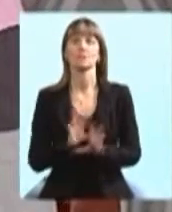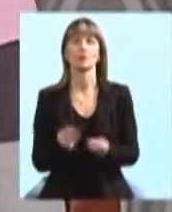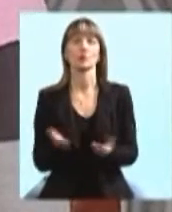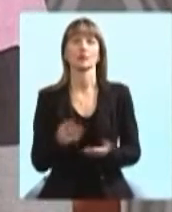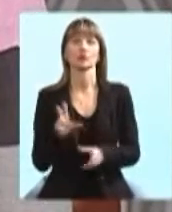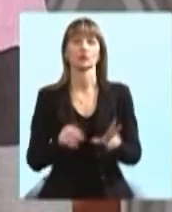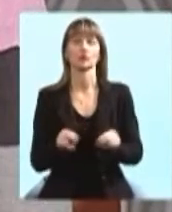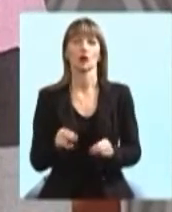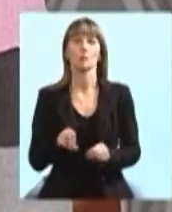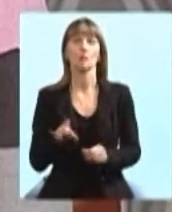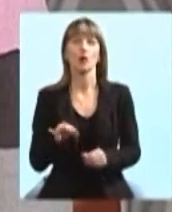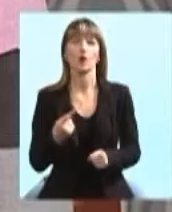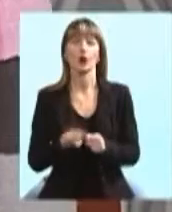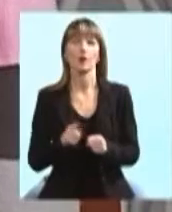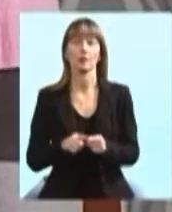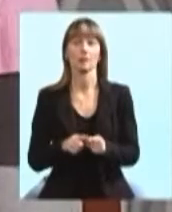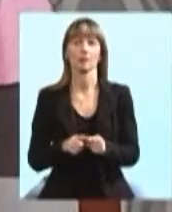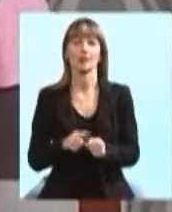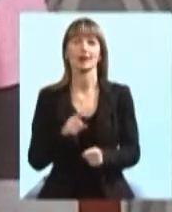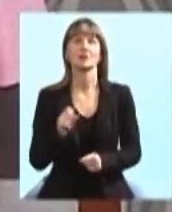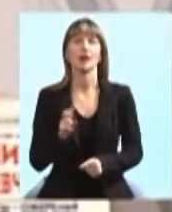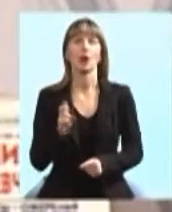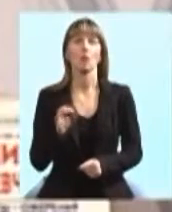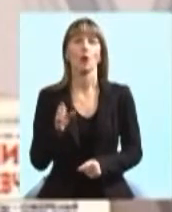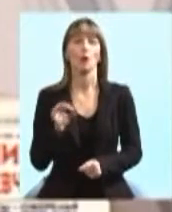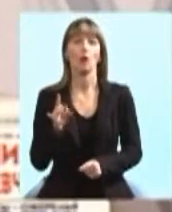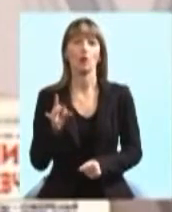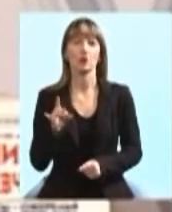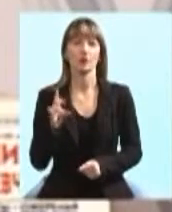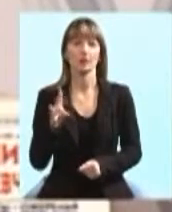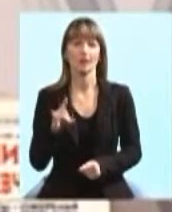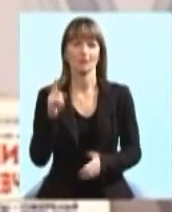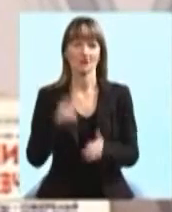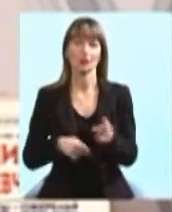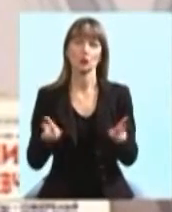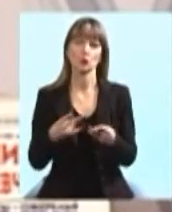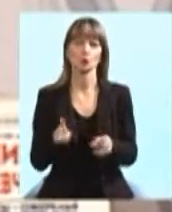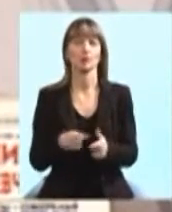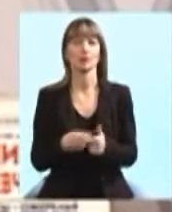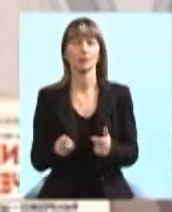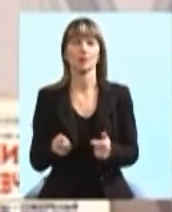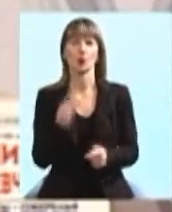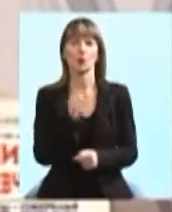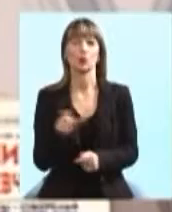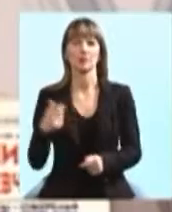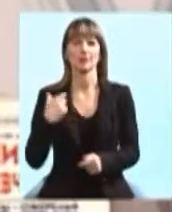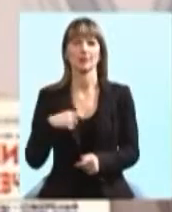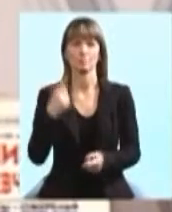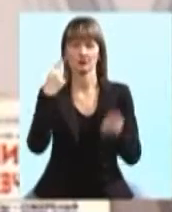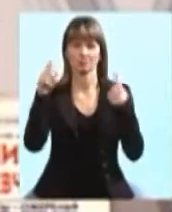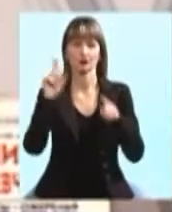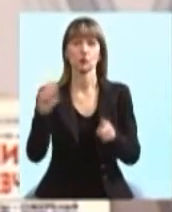ти вважаєш, про ці забобони у них вірити, ну, варто чи не варто? Мне кажется, что люди себя накручивают, чтобы